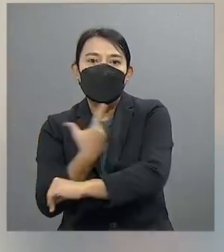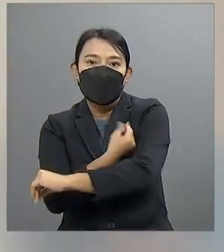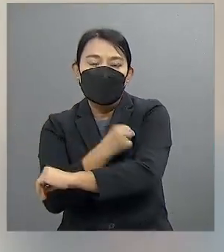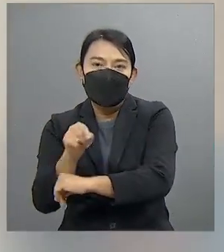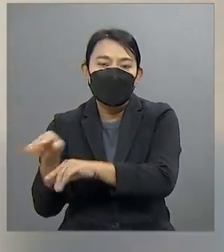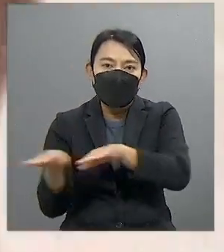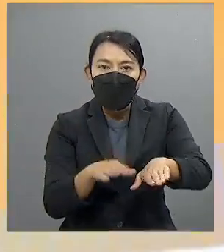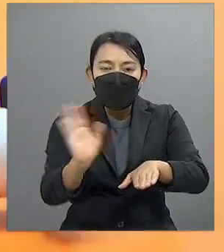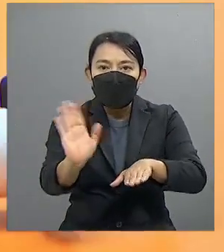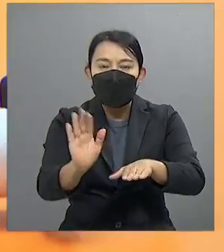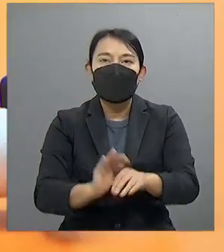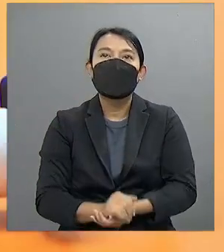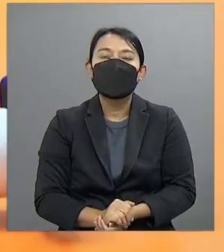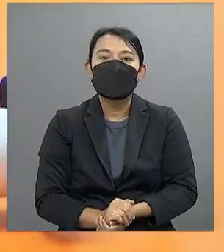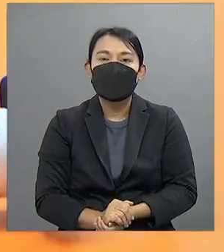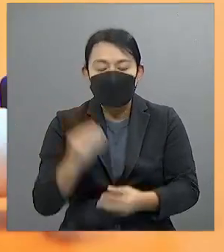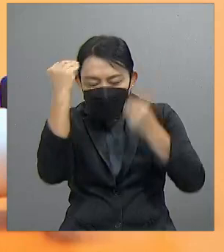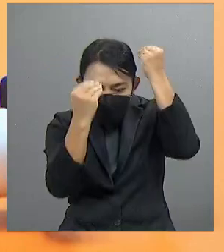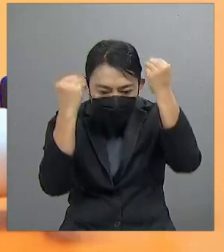กันแน่นะครับ